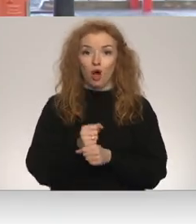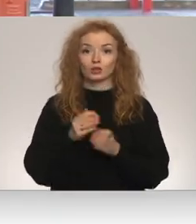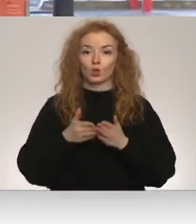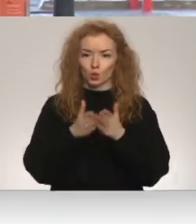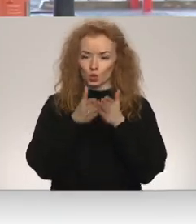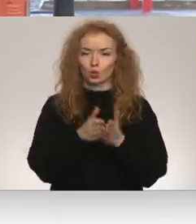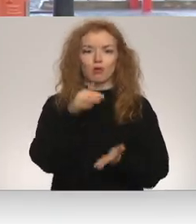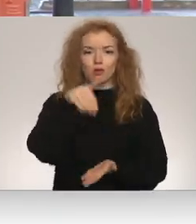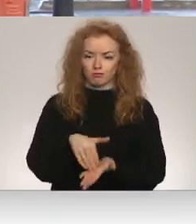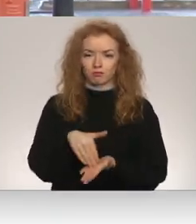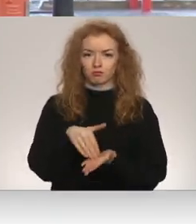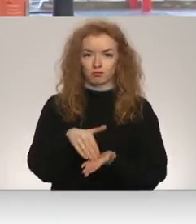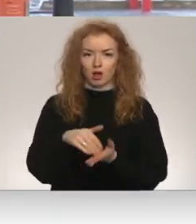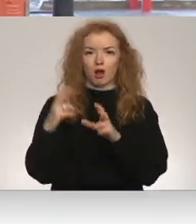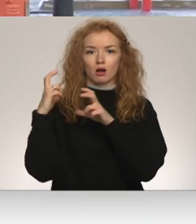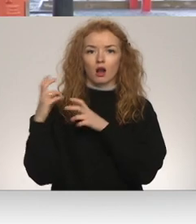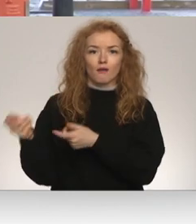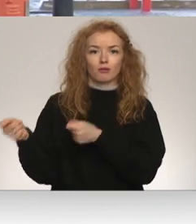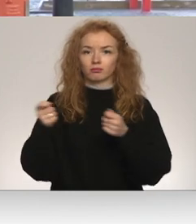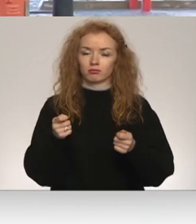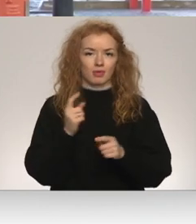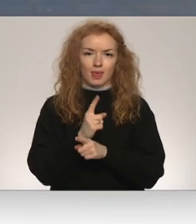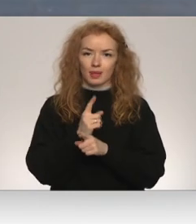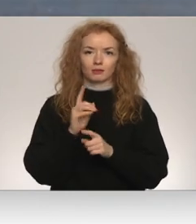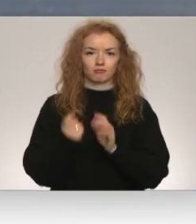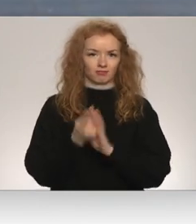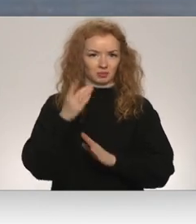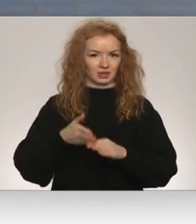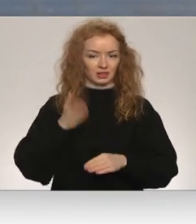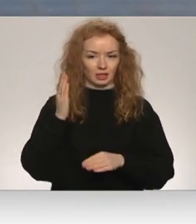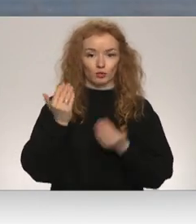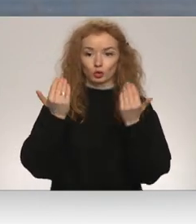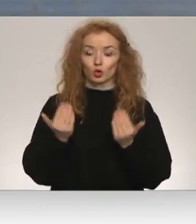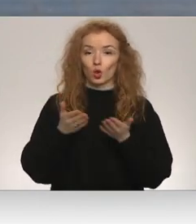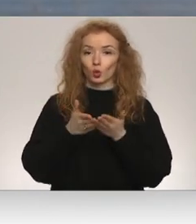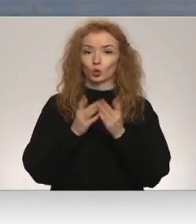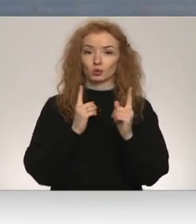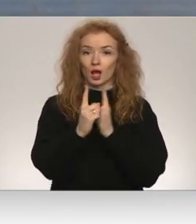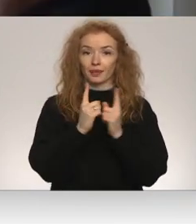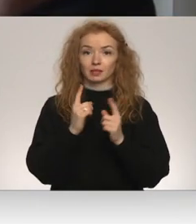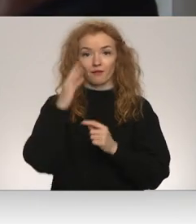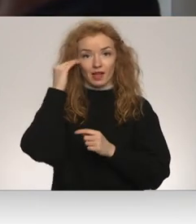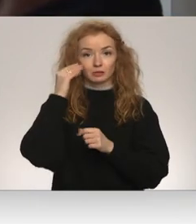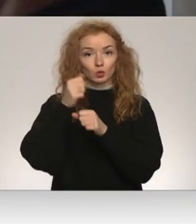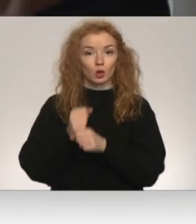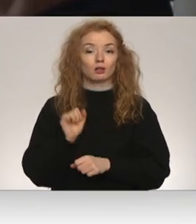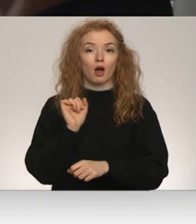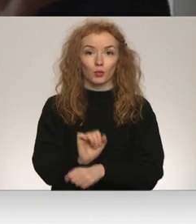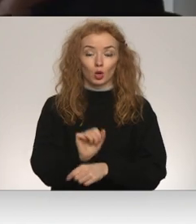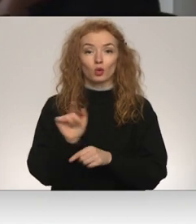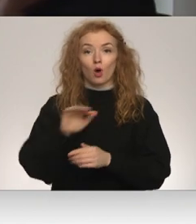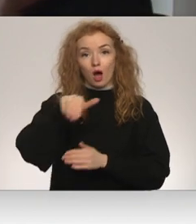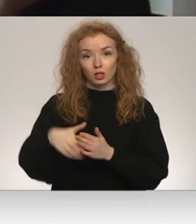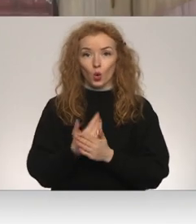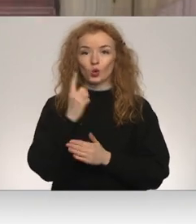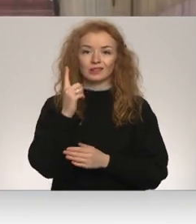šodien ir apstādināta. Kravu uzņemšana kļuvusi bīstama. Šodien kuģi satiksme Ventspils ostā ir apturēta, tiek plānots, ka tā atjaunosies